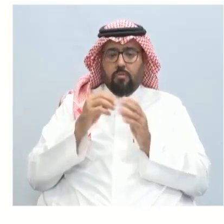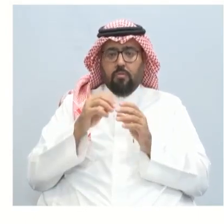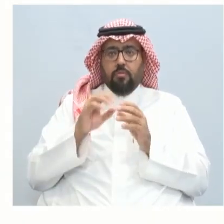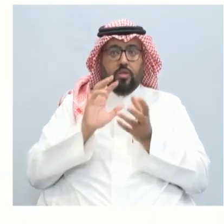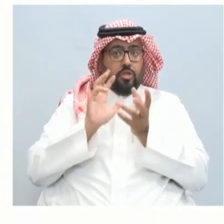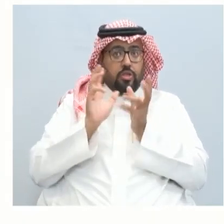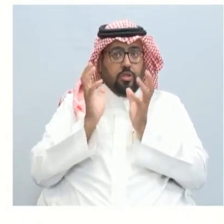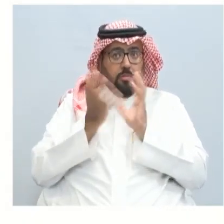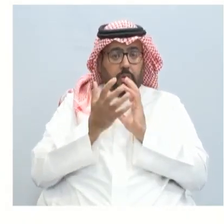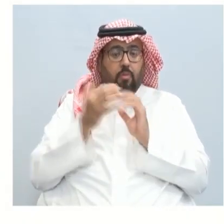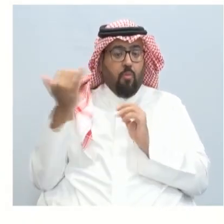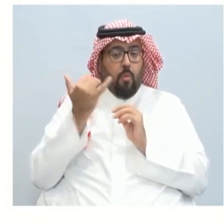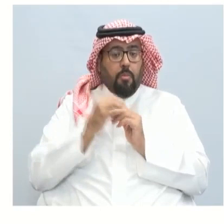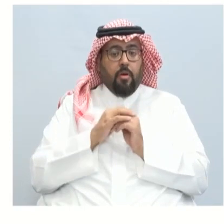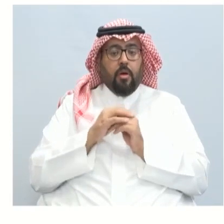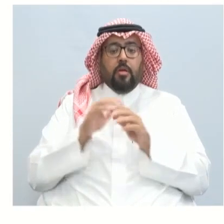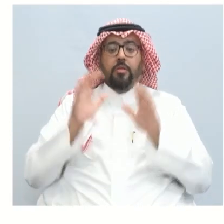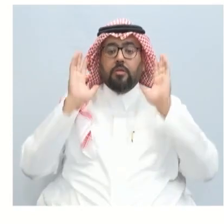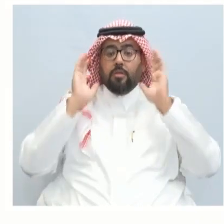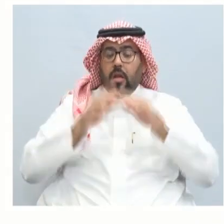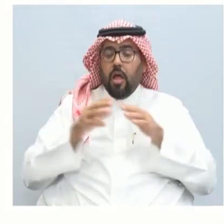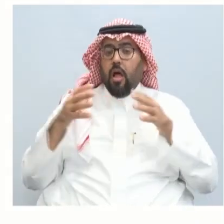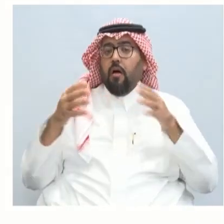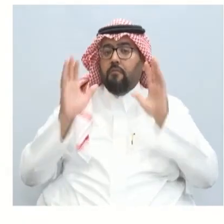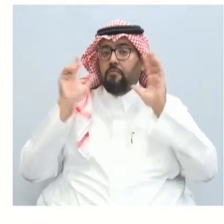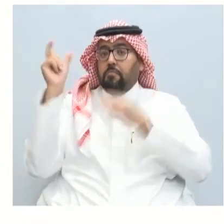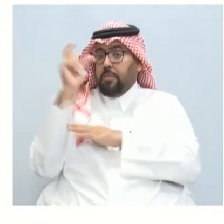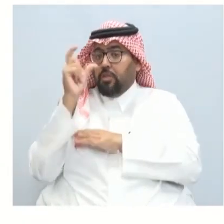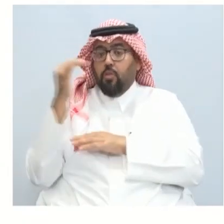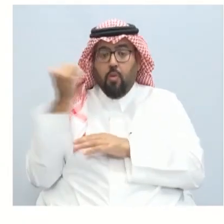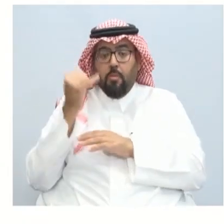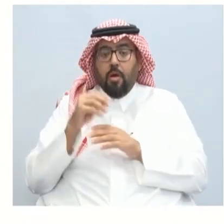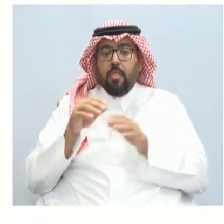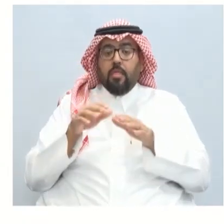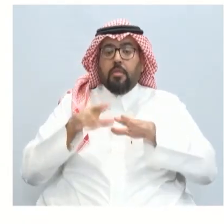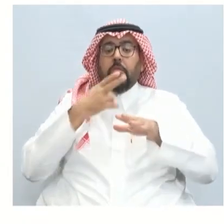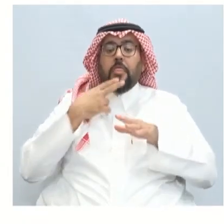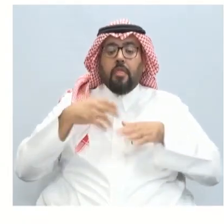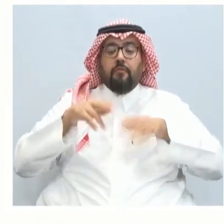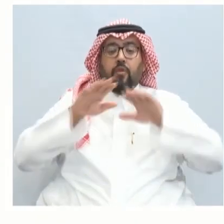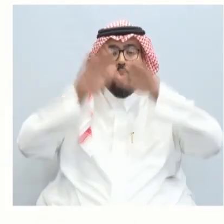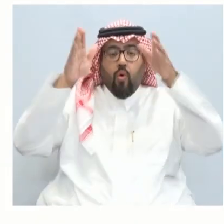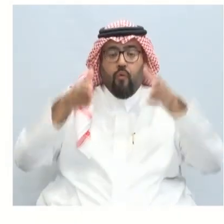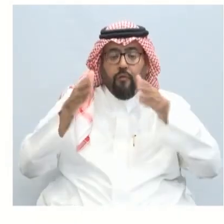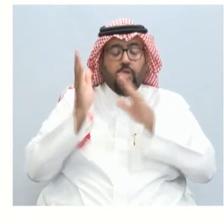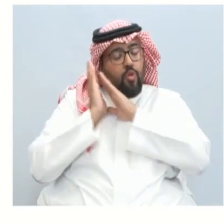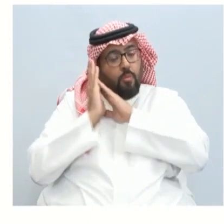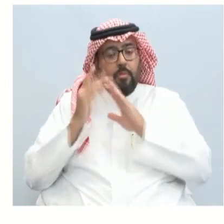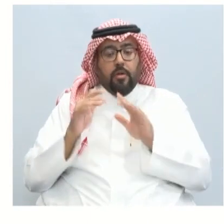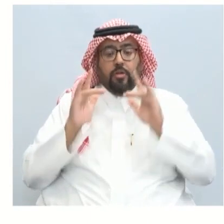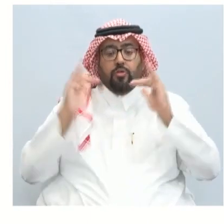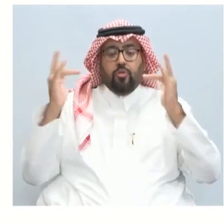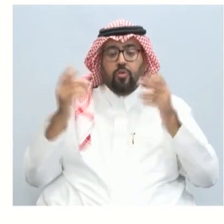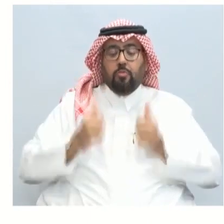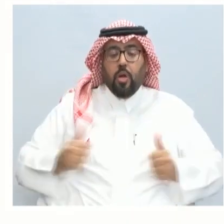هو مهم اي ممتازين اداء الصلاه جماعه مهم ترتيب الغرفه ممتازين مهم الجلوس